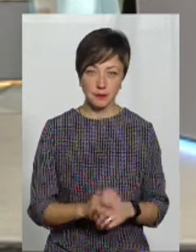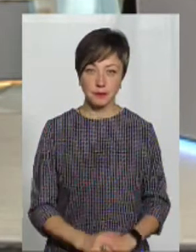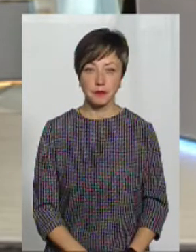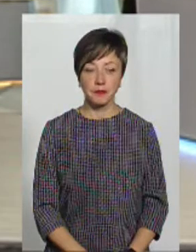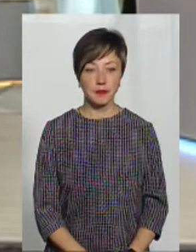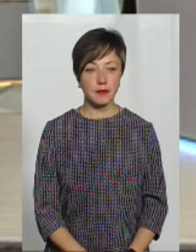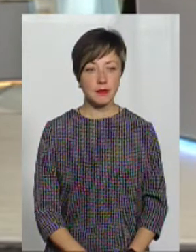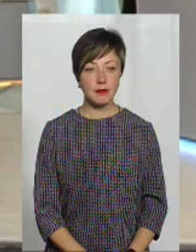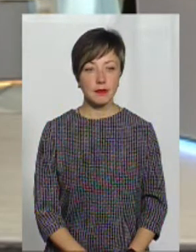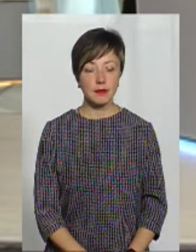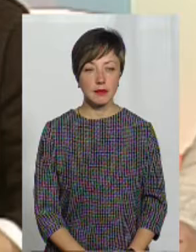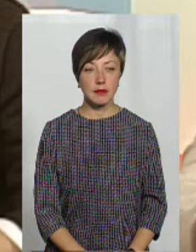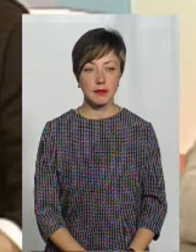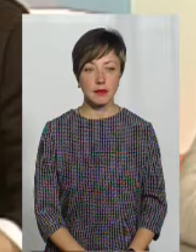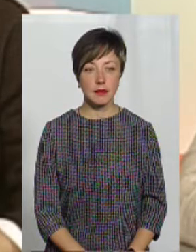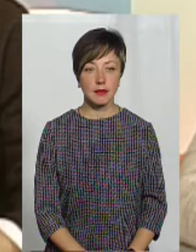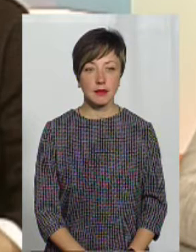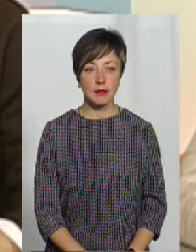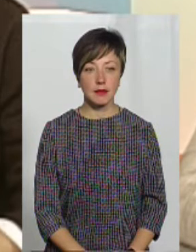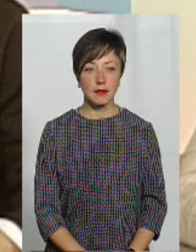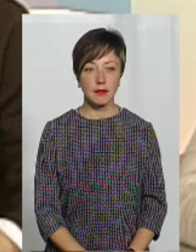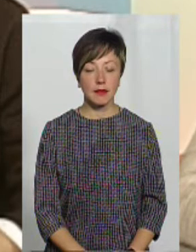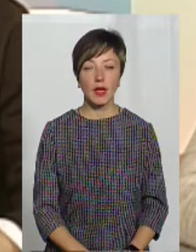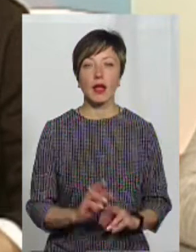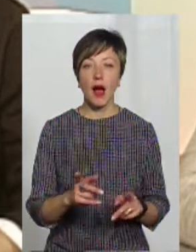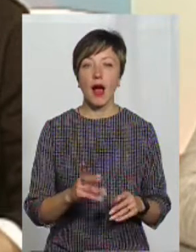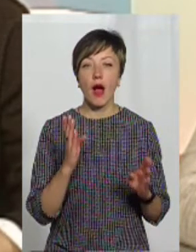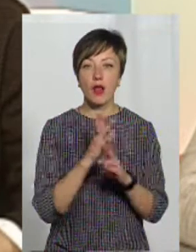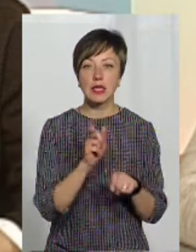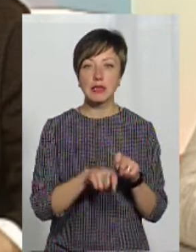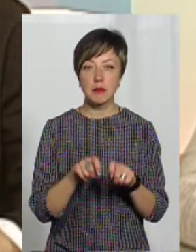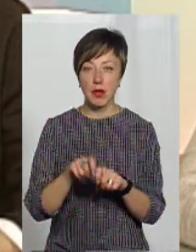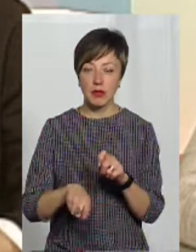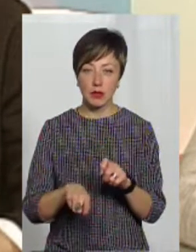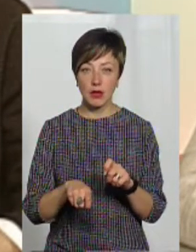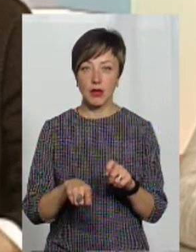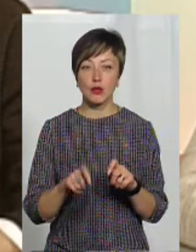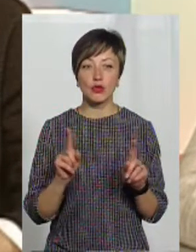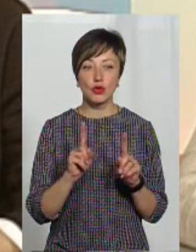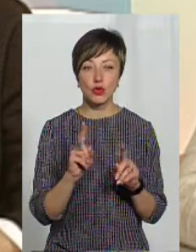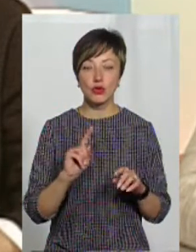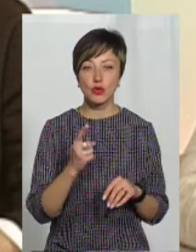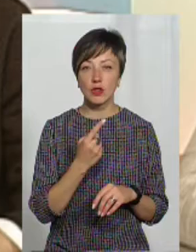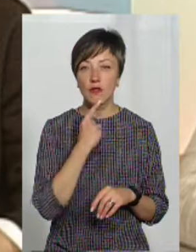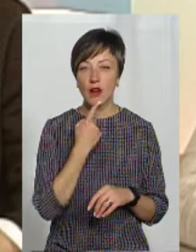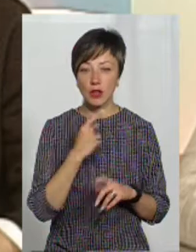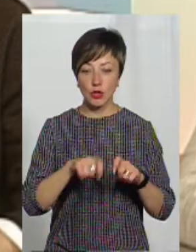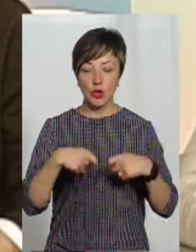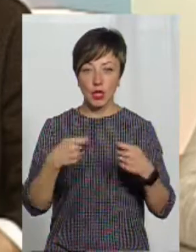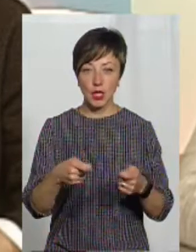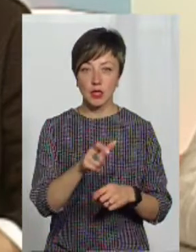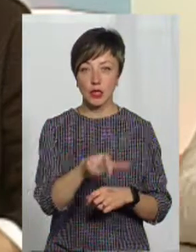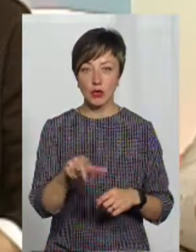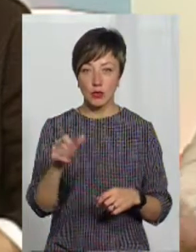як інспектор, екологічний інспектор нам казав, коли під час проходження практики, що дуже важко було донести